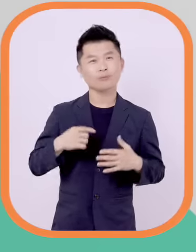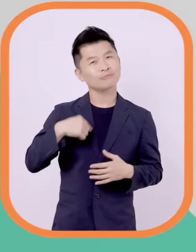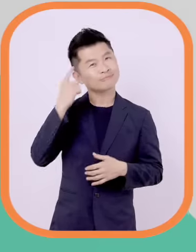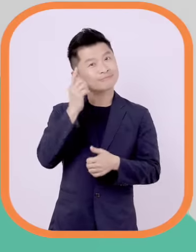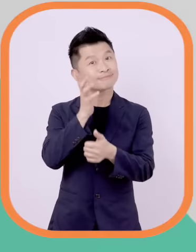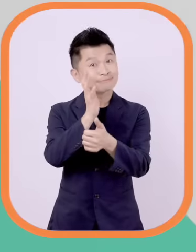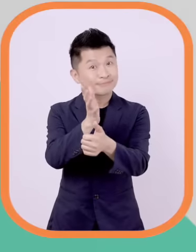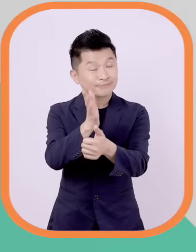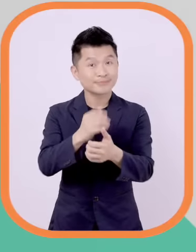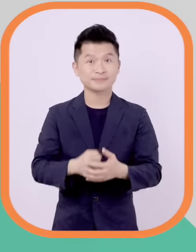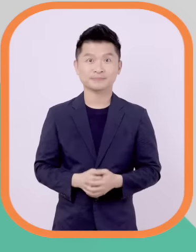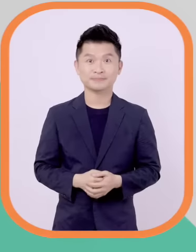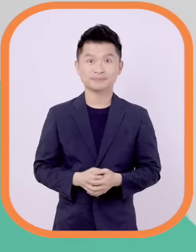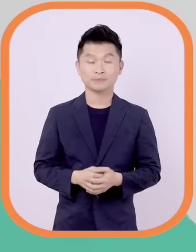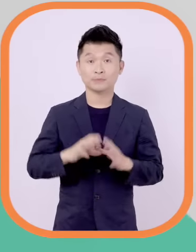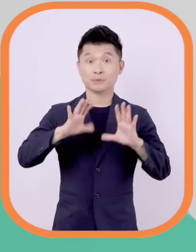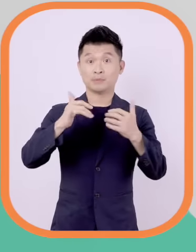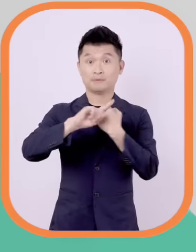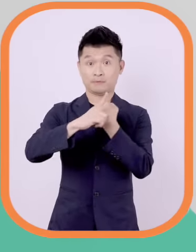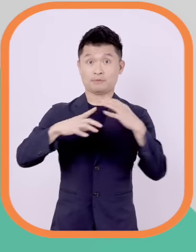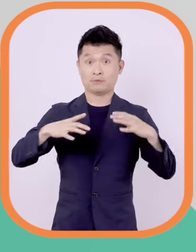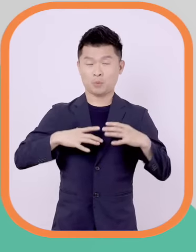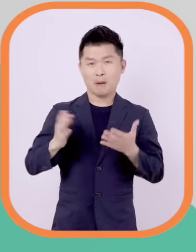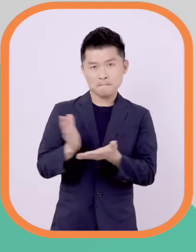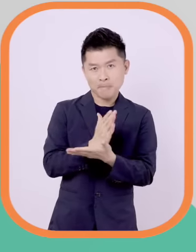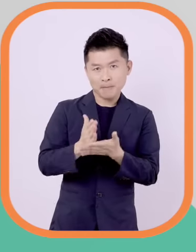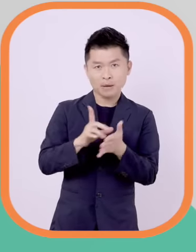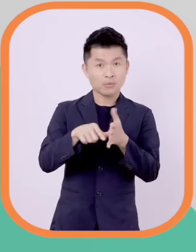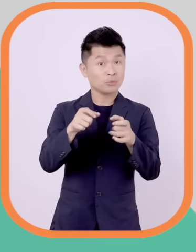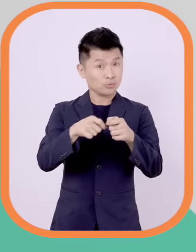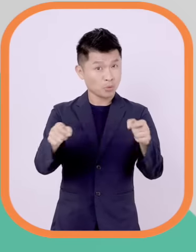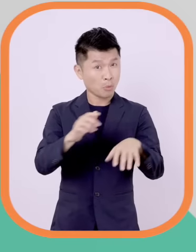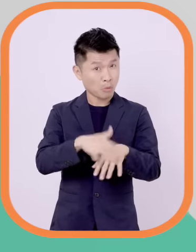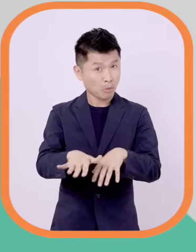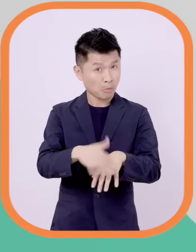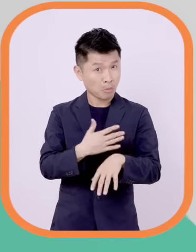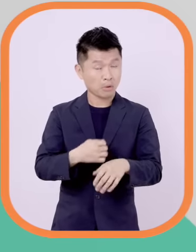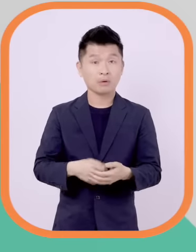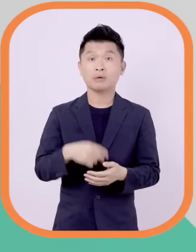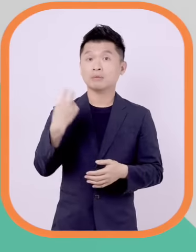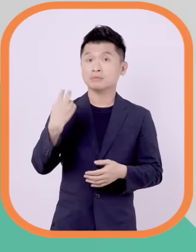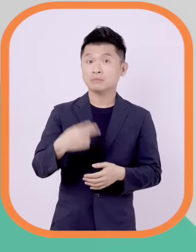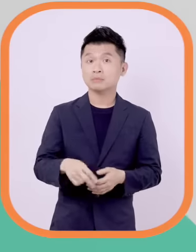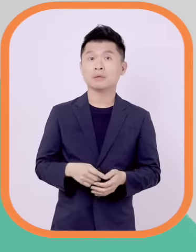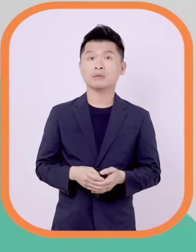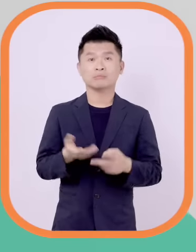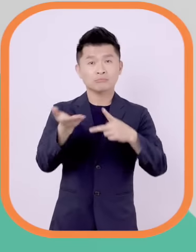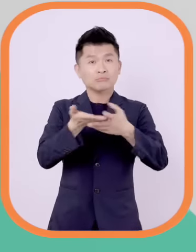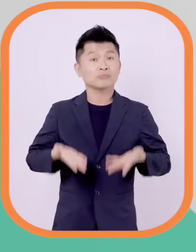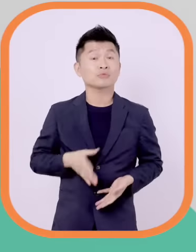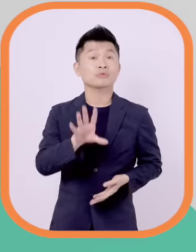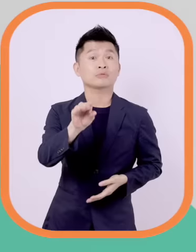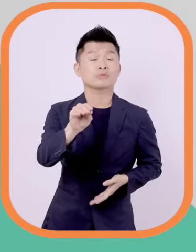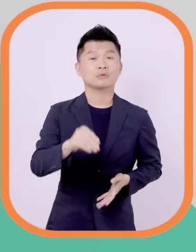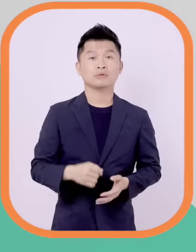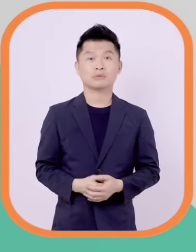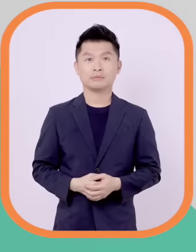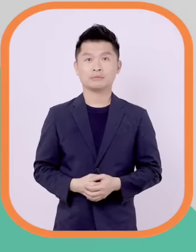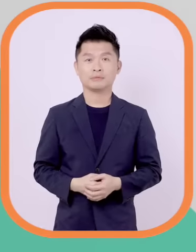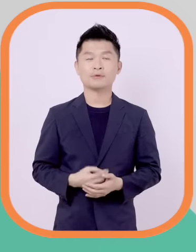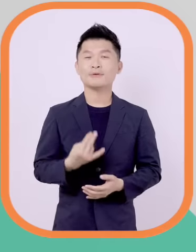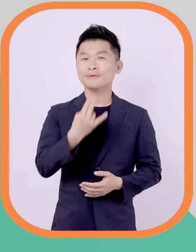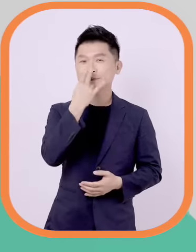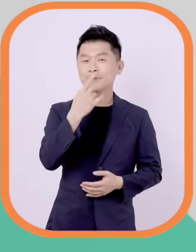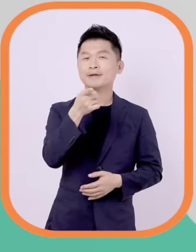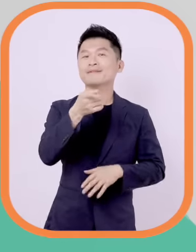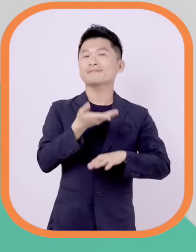吴承轩法官，我想请教你，要当国民法官会不会很花时间？还有中间有没有休息的